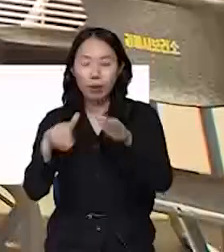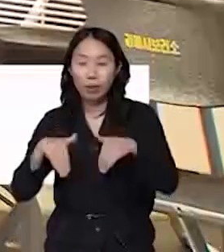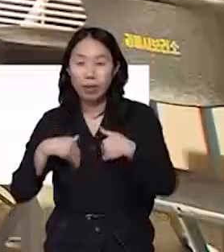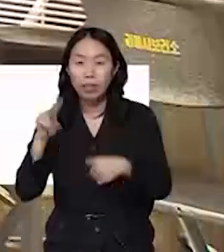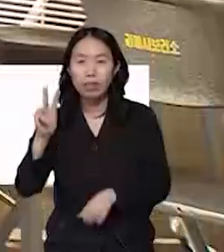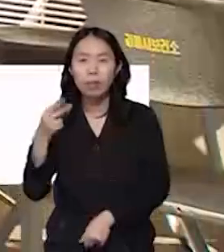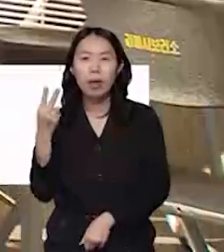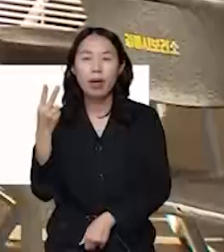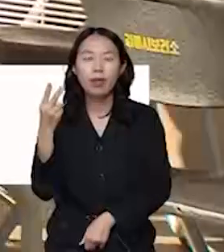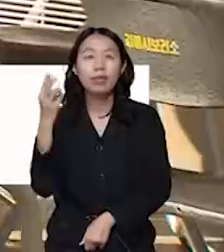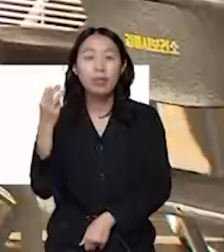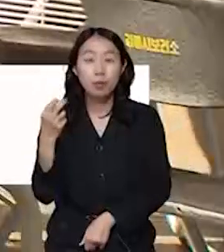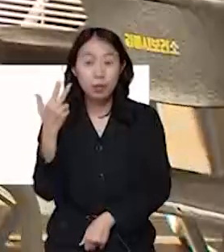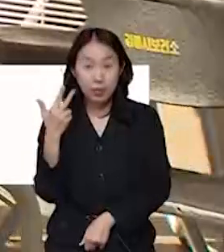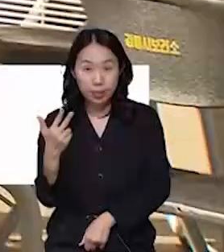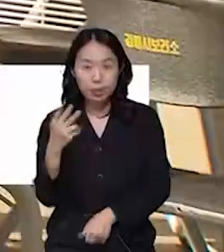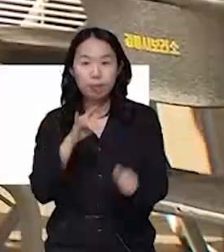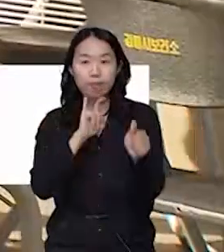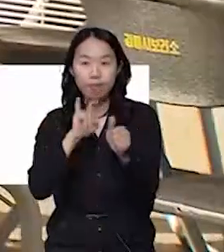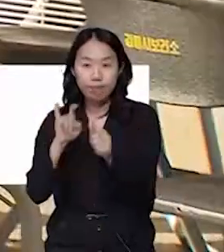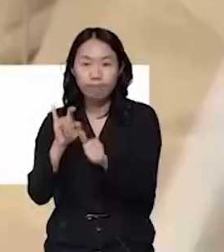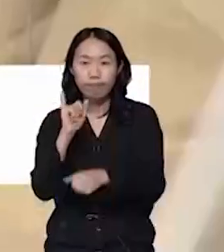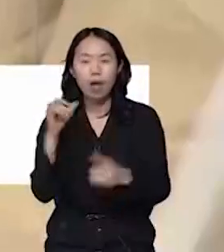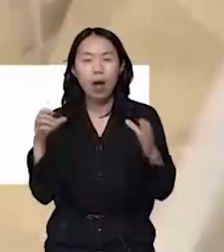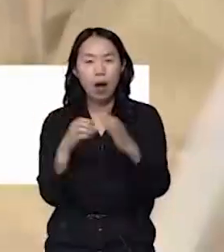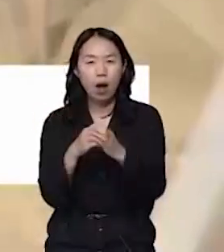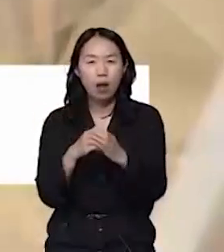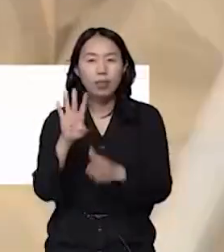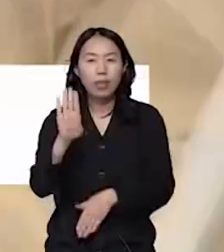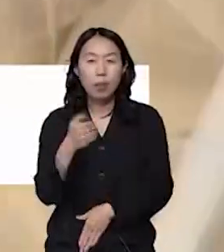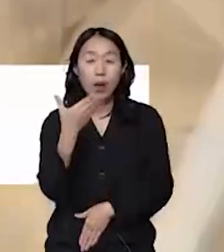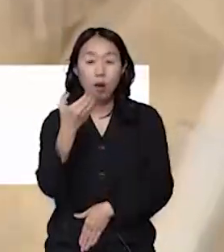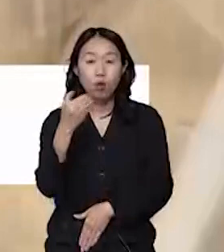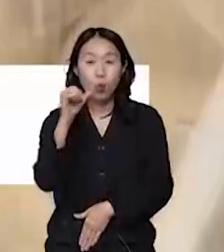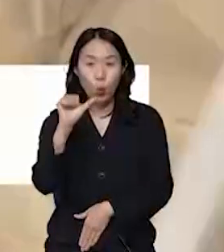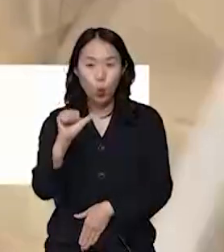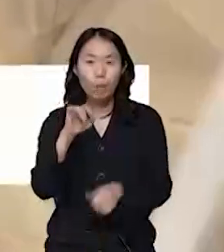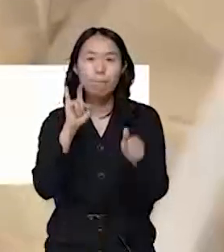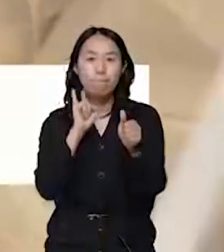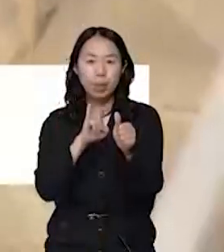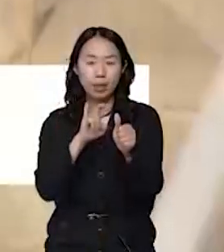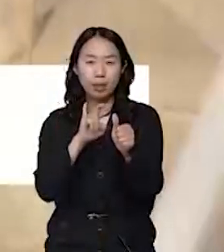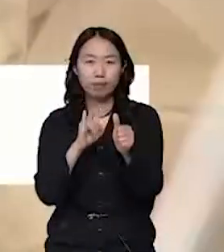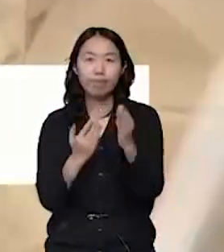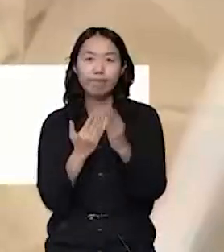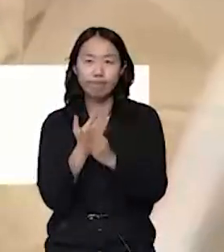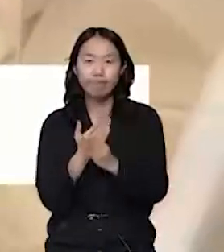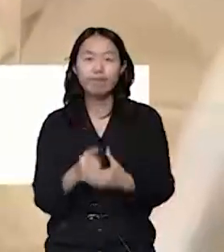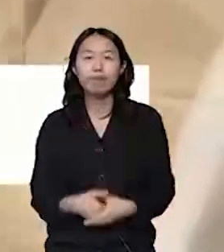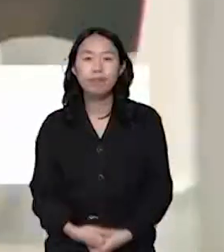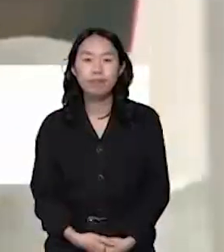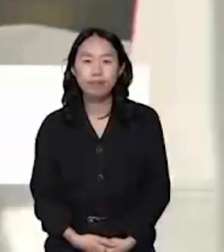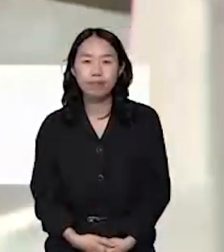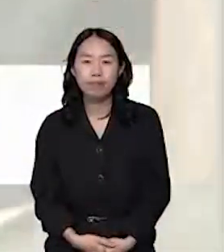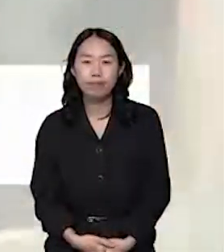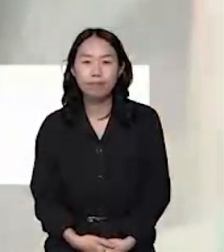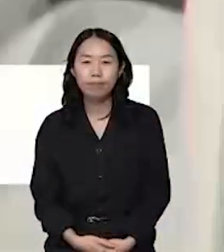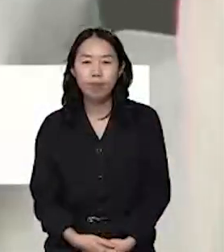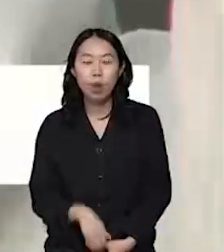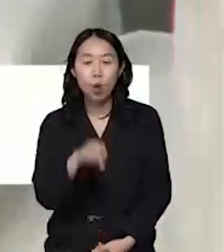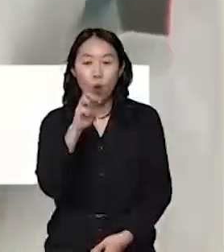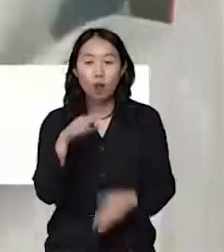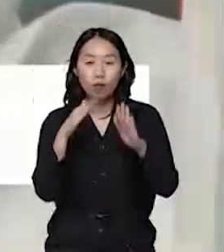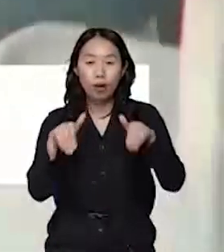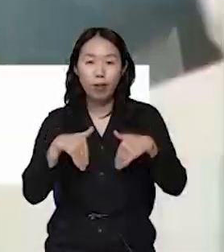전남에서 237명이 신규 감염되면서 모두 495명의 확진자가 발생했다고 밝혔습니다.